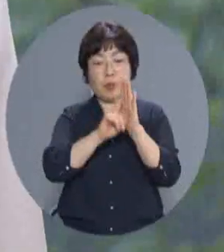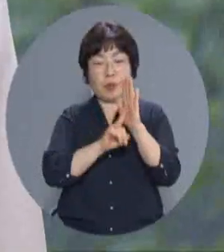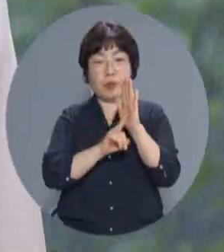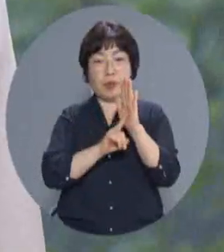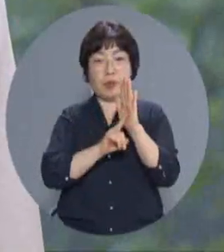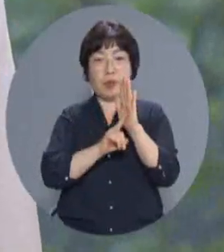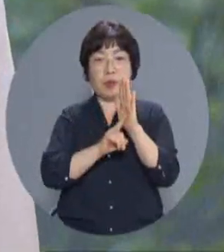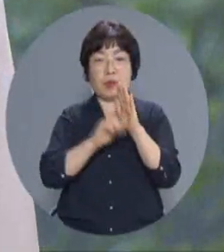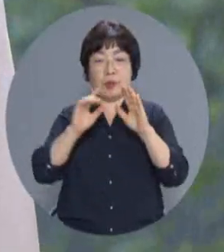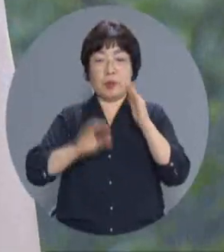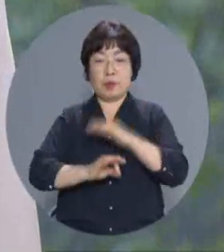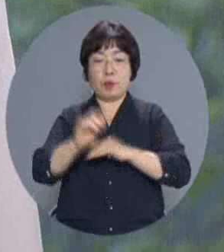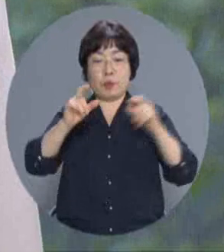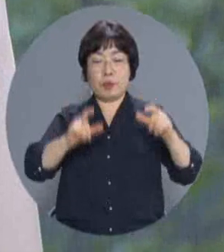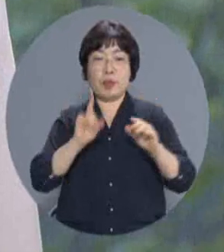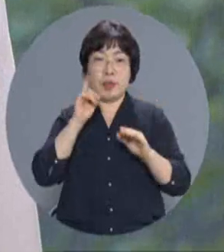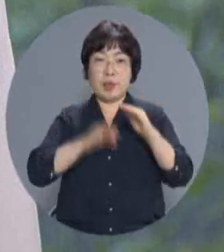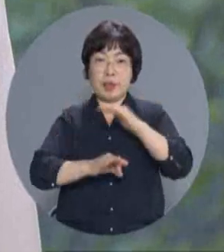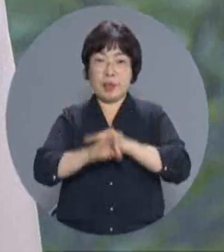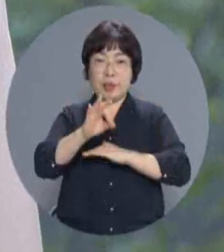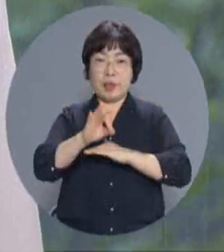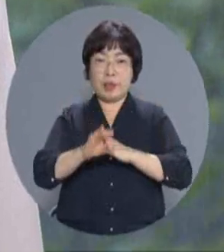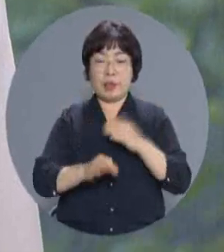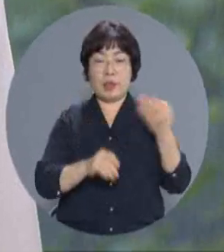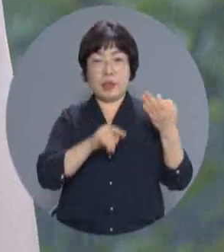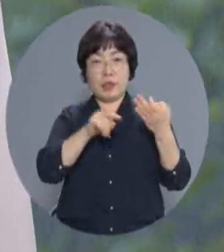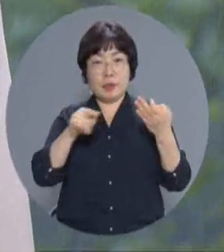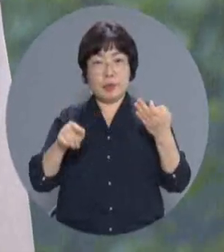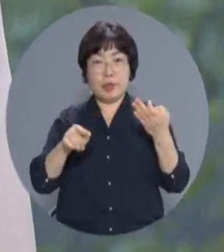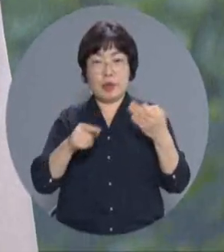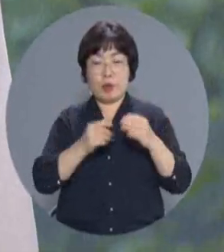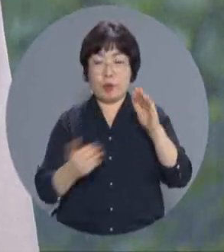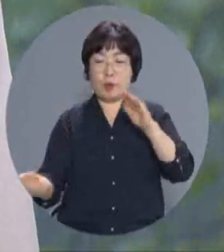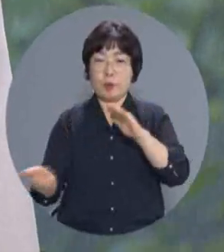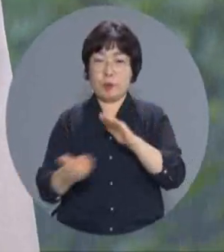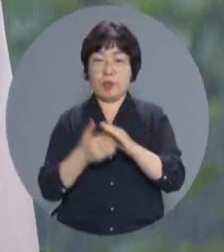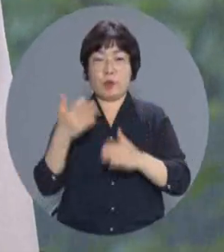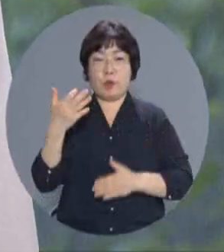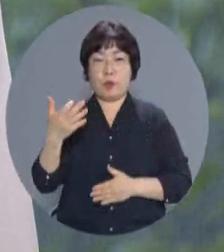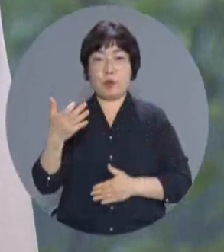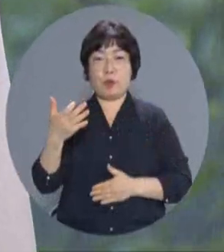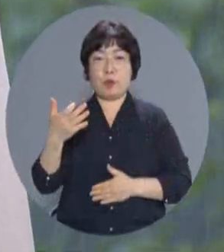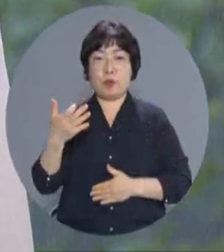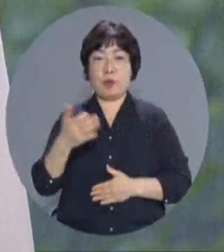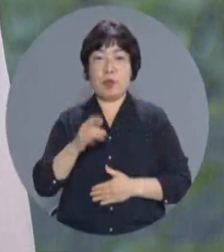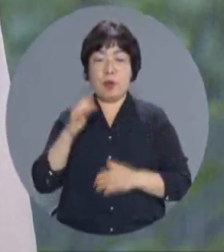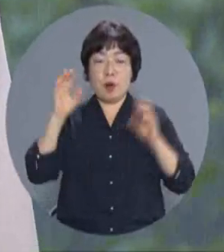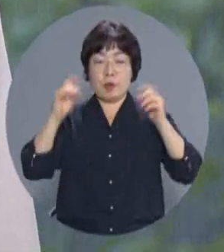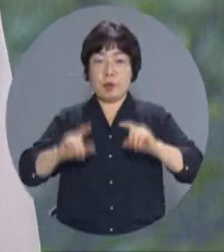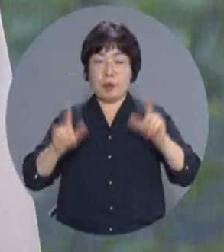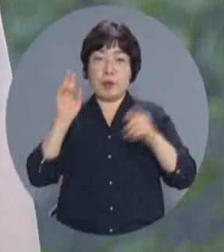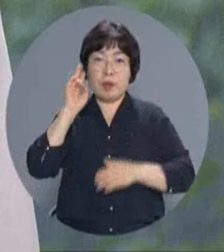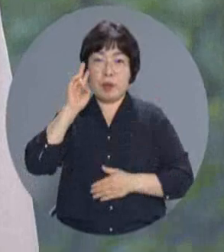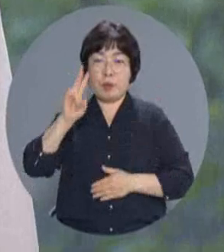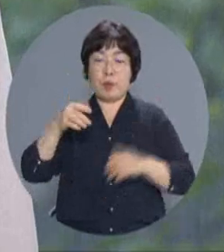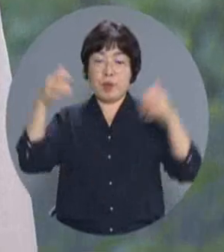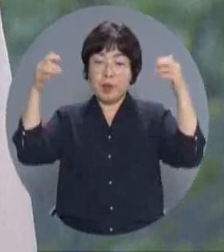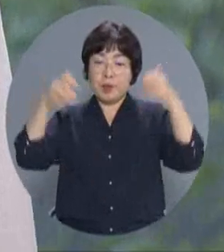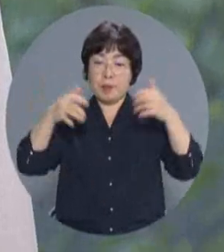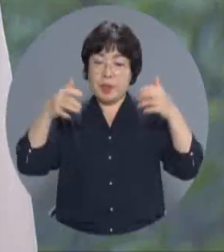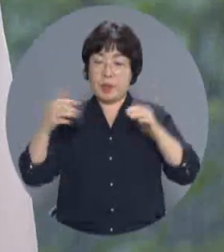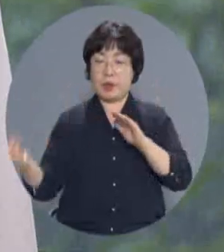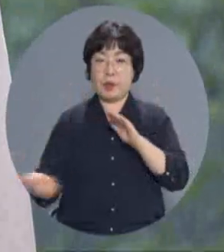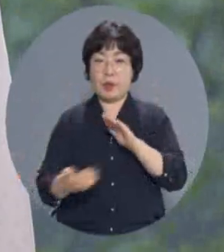조금 낮겠습니다 전남 동부지역의 내일 아침 기온은 14도 낮 최고 기온은 19도 예상되고요 어린이날인 모레도 비와 함께